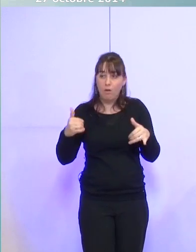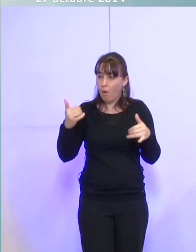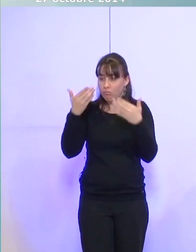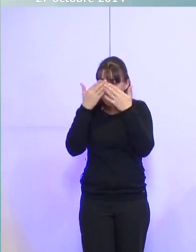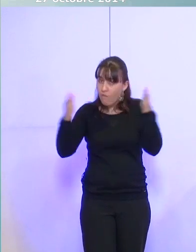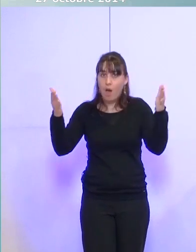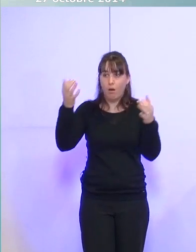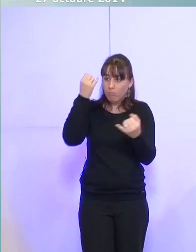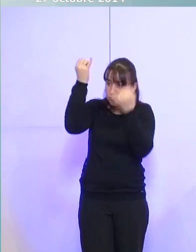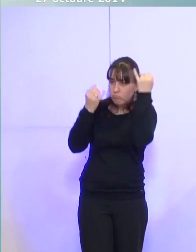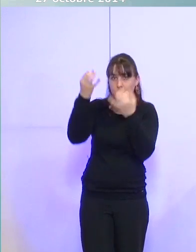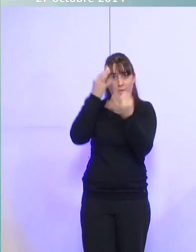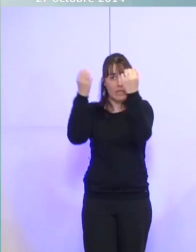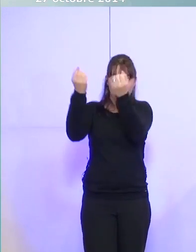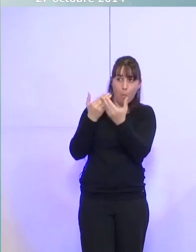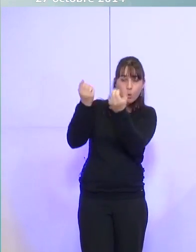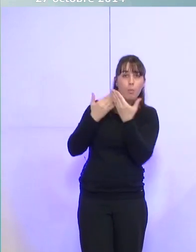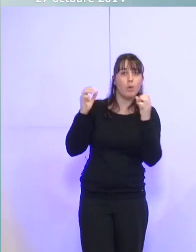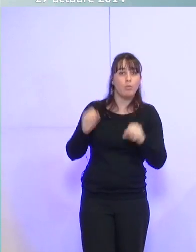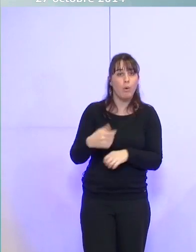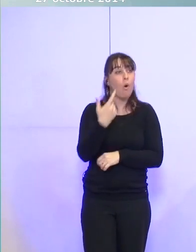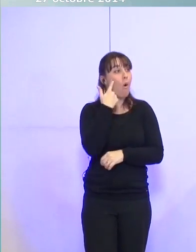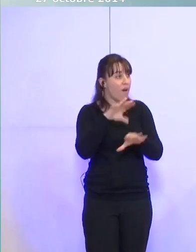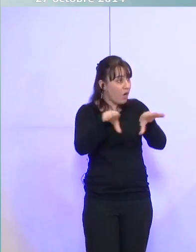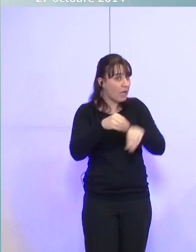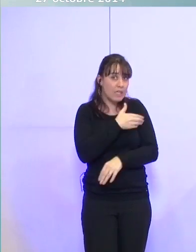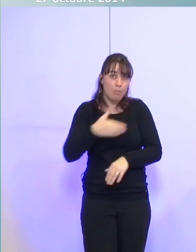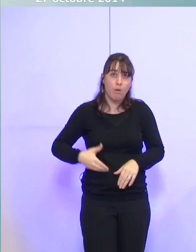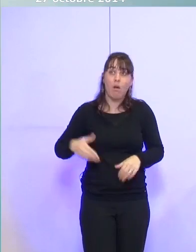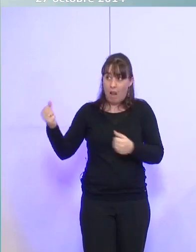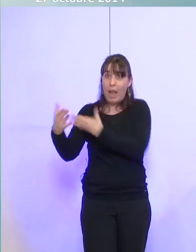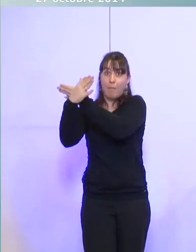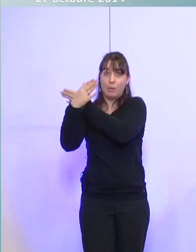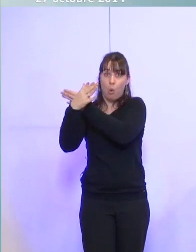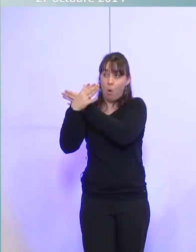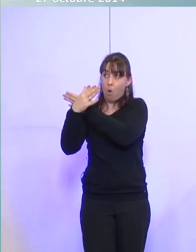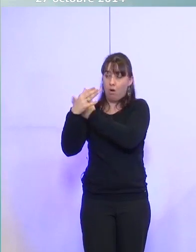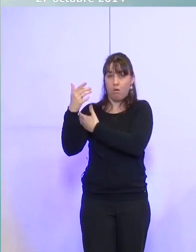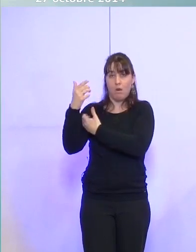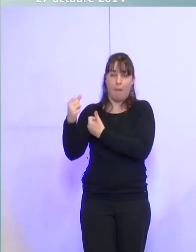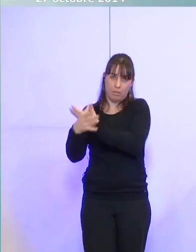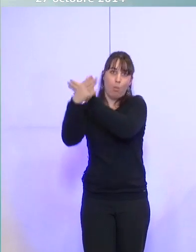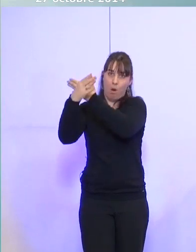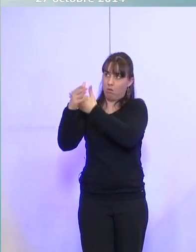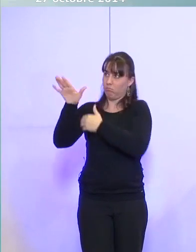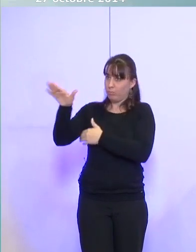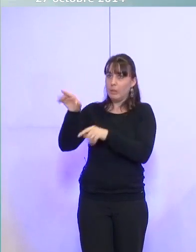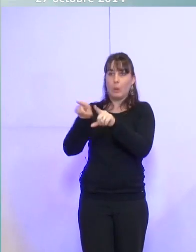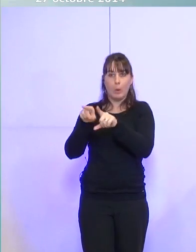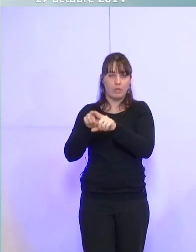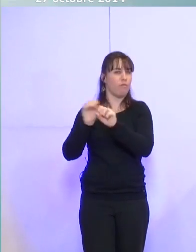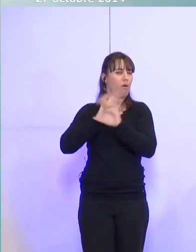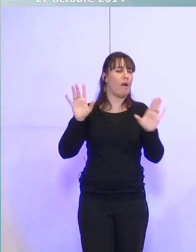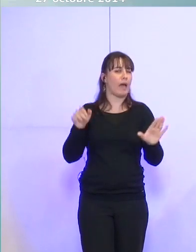moment-là comment cette équipe municipale, comment la métro, la métropole, pour dire les choses très